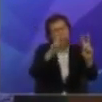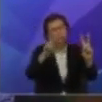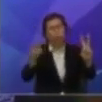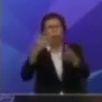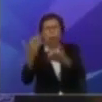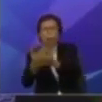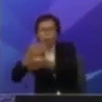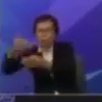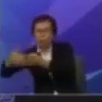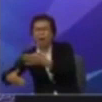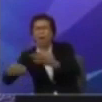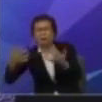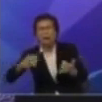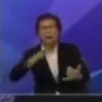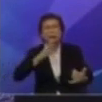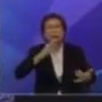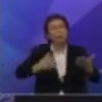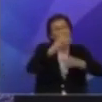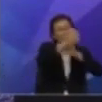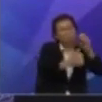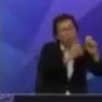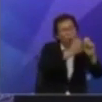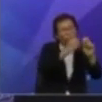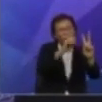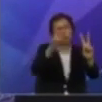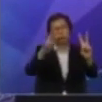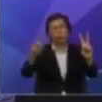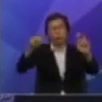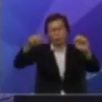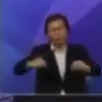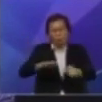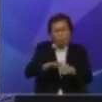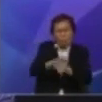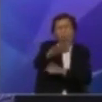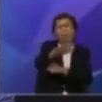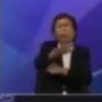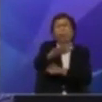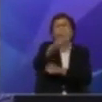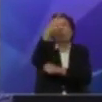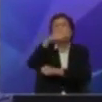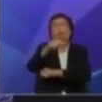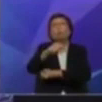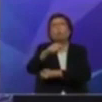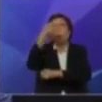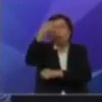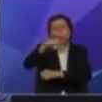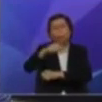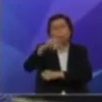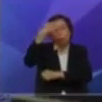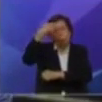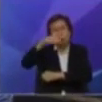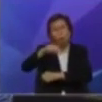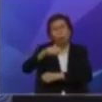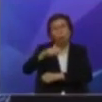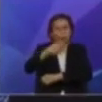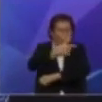selesai. Sekarang ni kita kata mungkin agaknya tahun ni kita boleh capai tahap penuh untuk melaksanakan skim kita tadi, roll out.